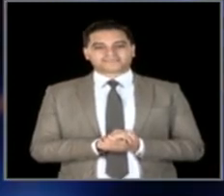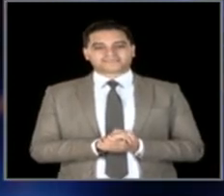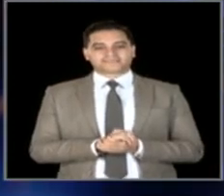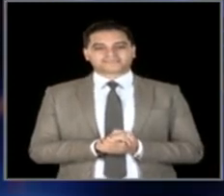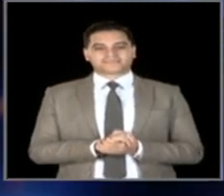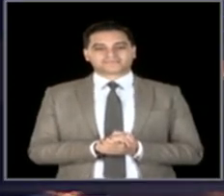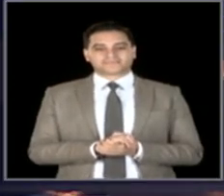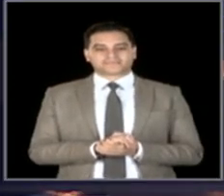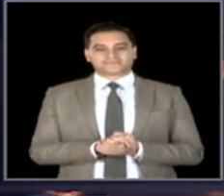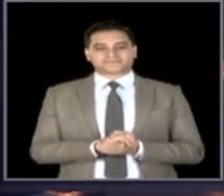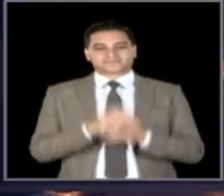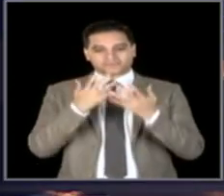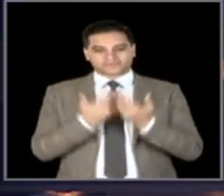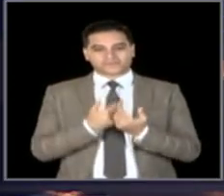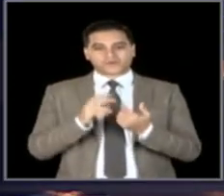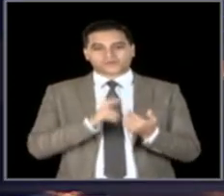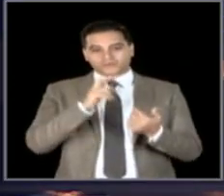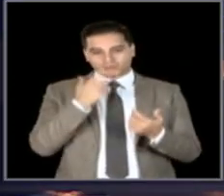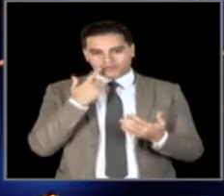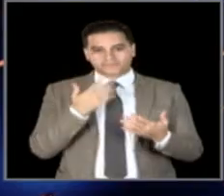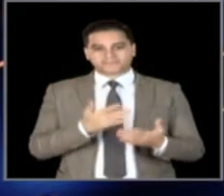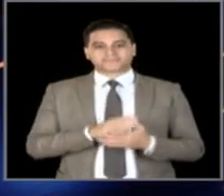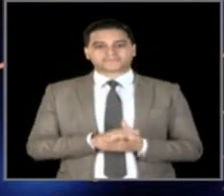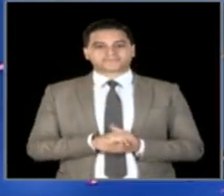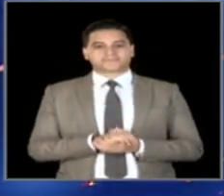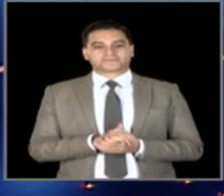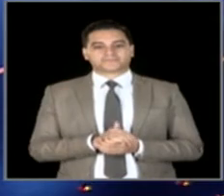الباز قدرات زهنيه والسؤال